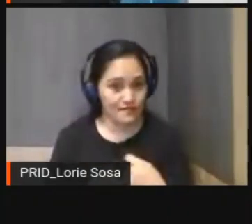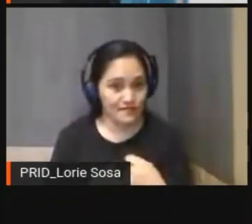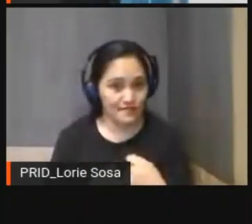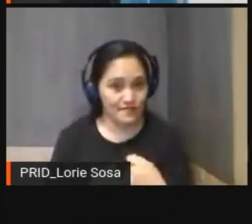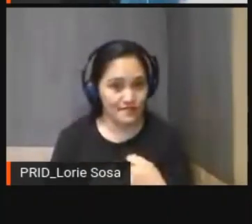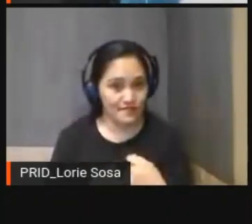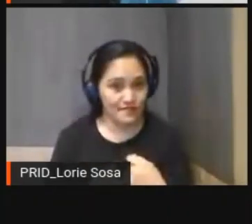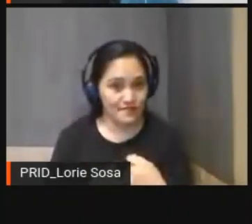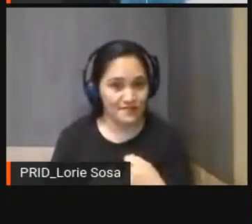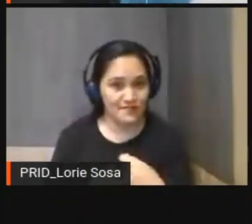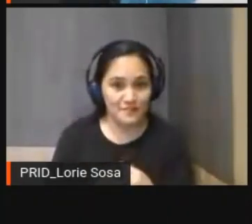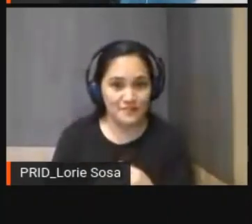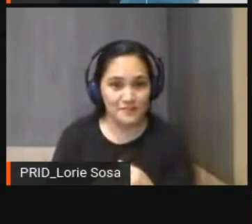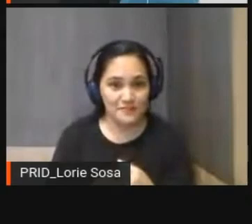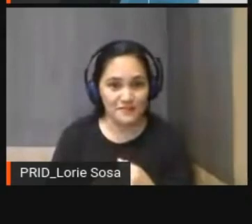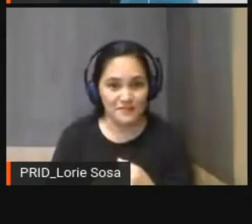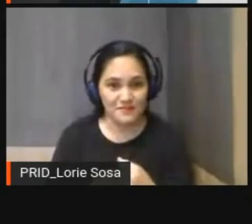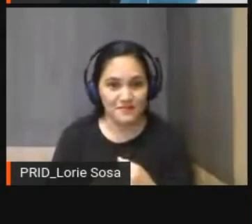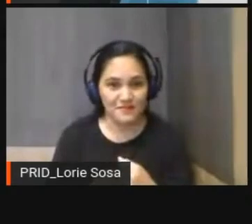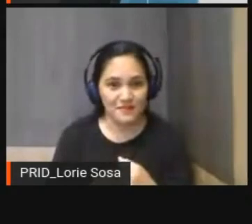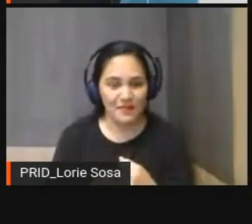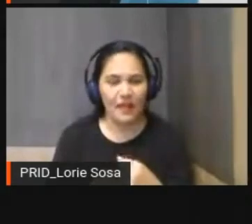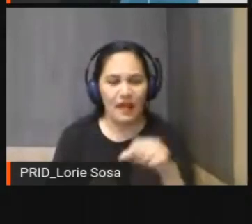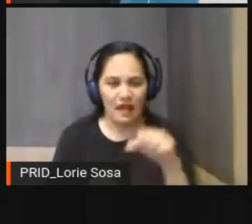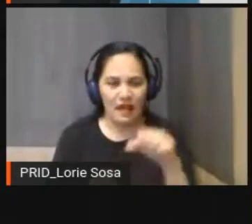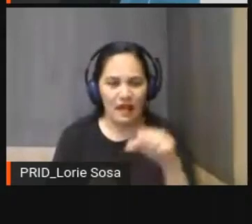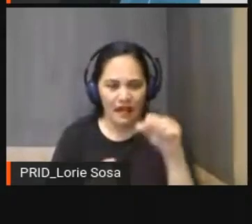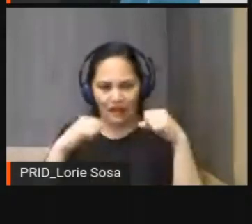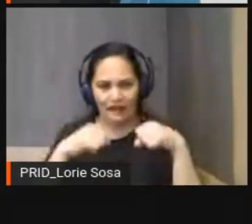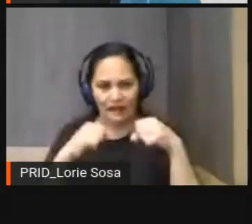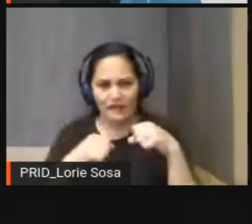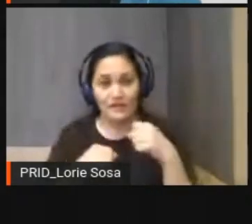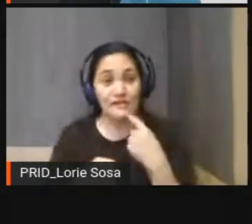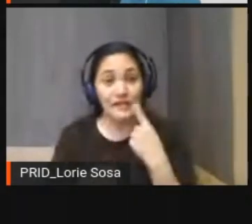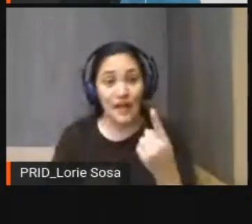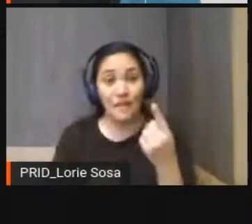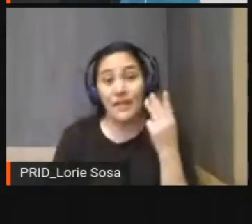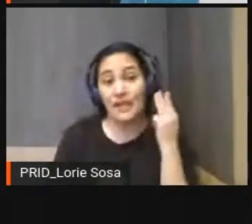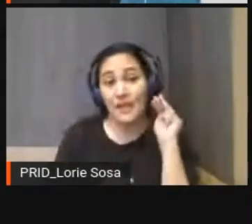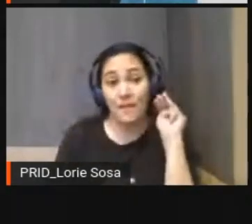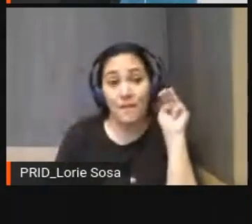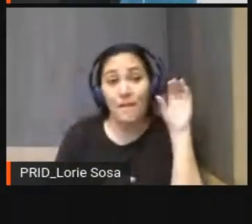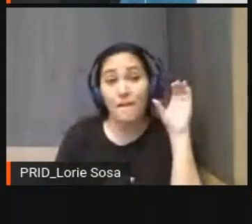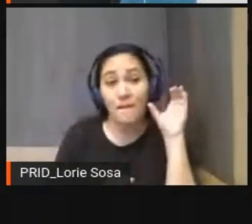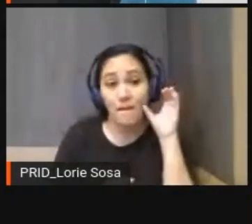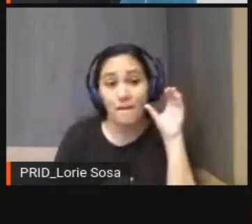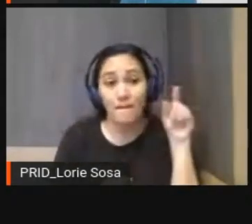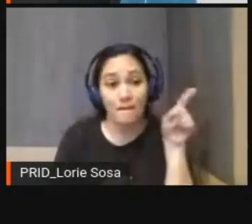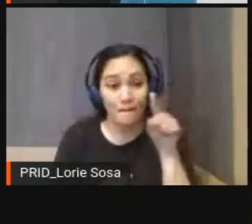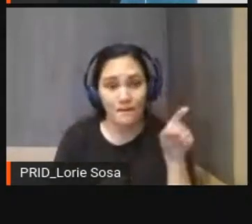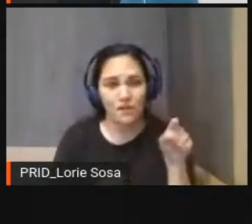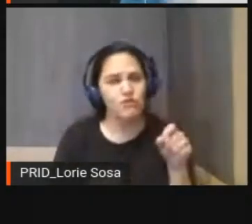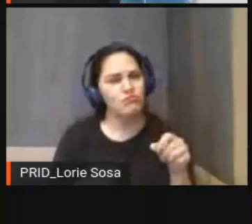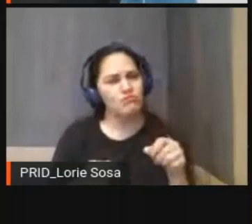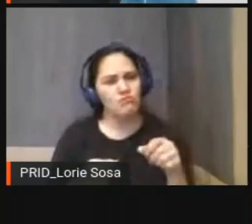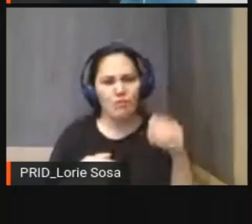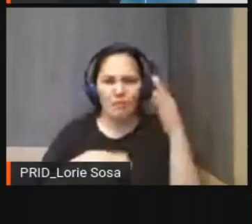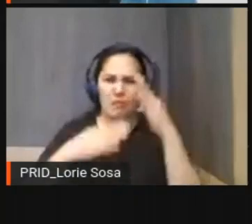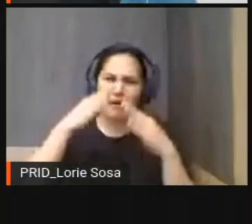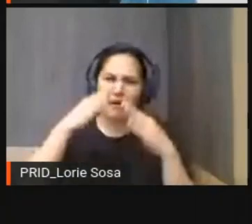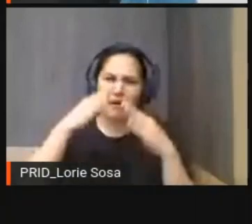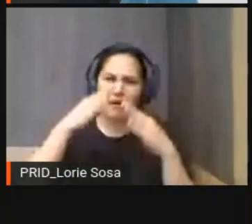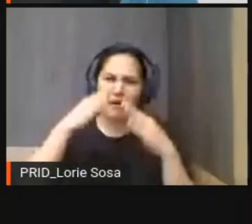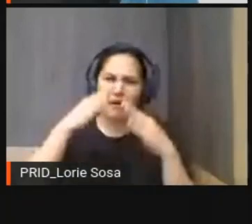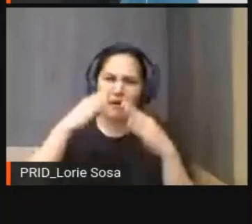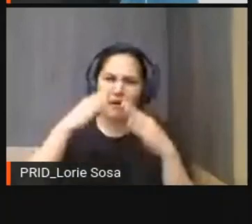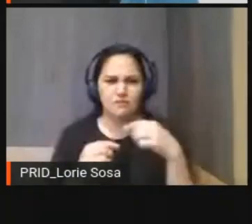agree ako doon sa sinabi ni Ma'am Carmen Subiaga na yung challenge dito sa atin bilang parte ng community na ito